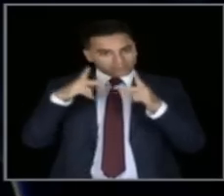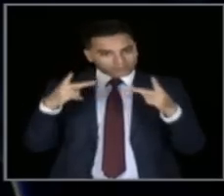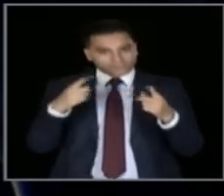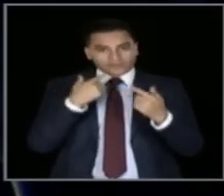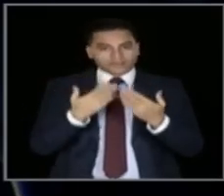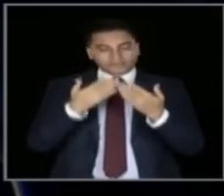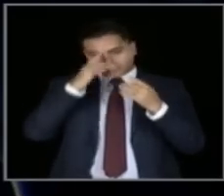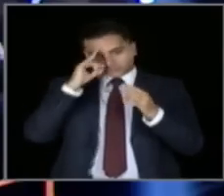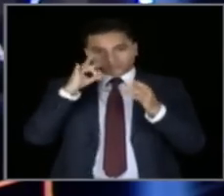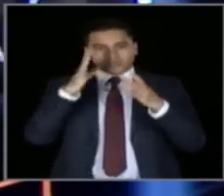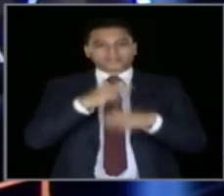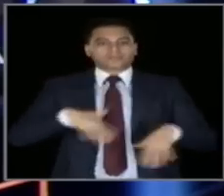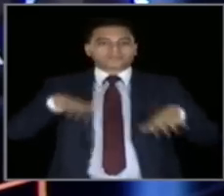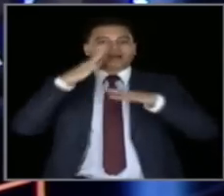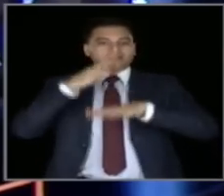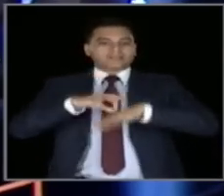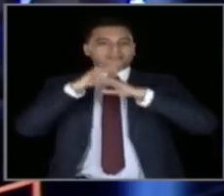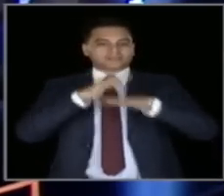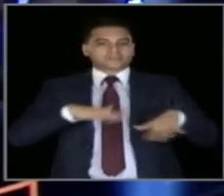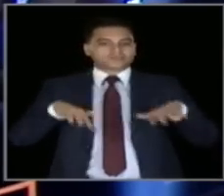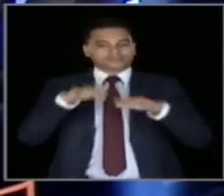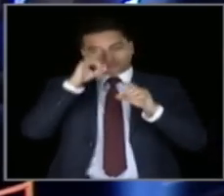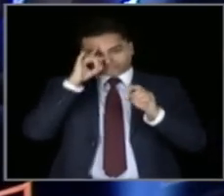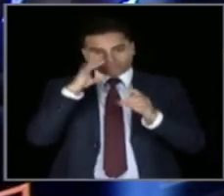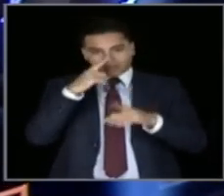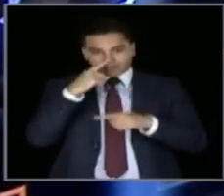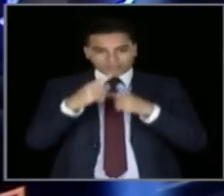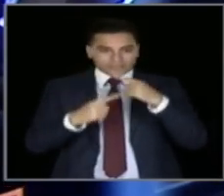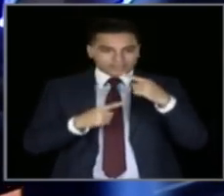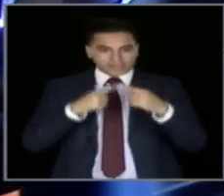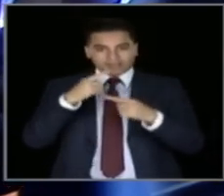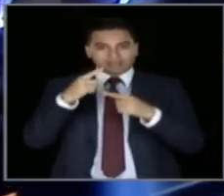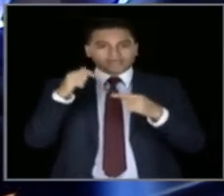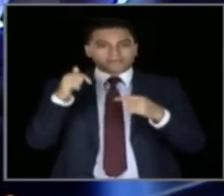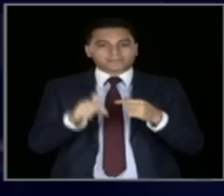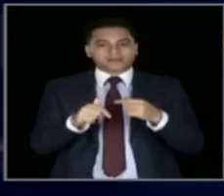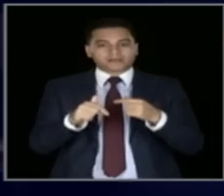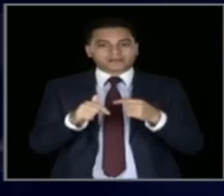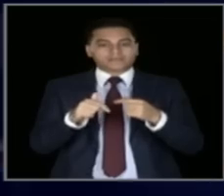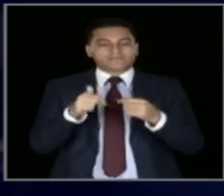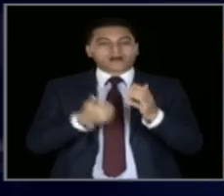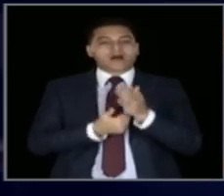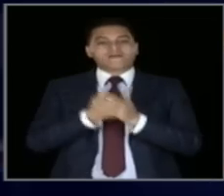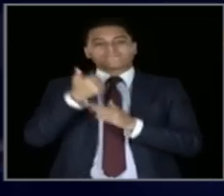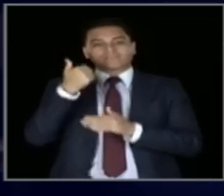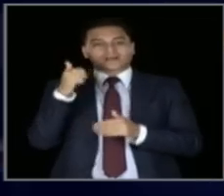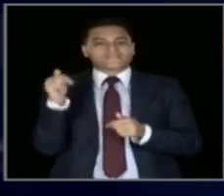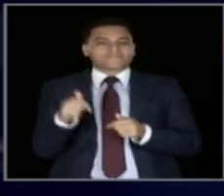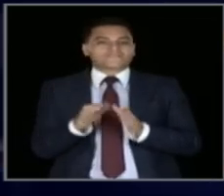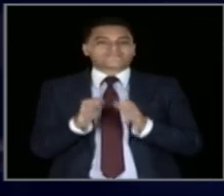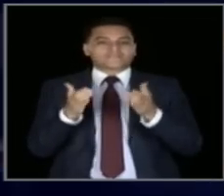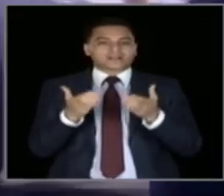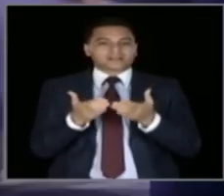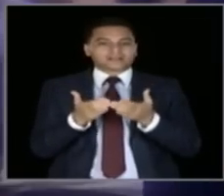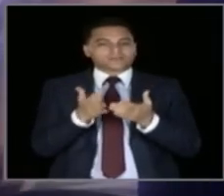الله الحظ يحالفه النهارده ويقدر يجمع اكبر قدر من النقط ويقدر يلعب كمان على افضل لاعب. هو افضل لاعب في فريق الماتش اللي فات، جاب 50 نقطه.